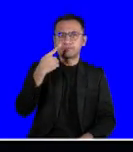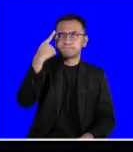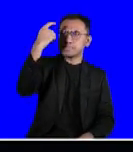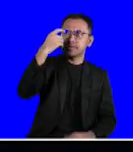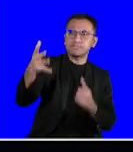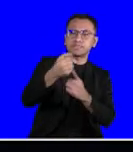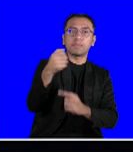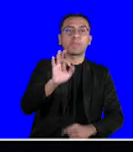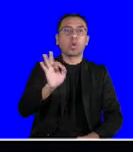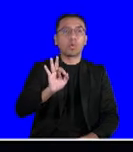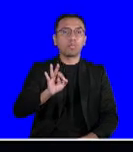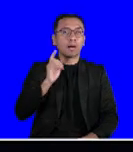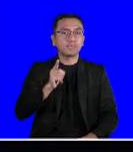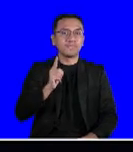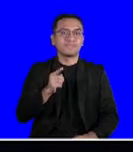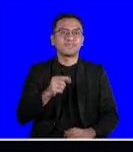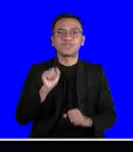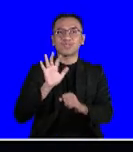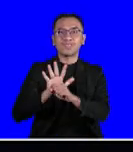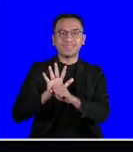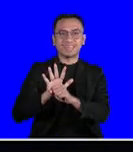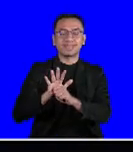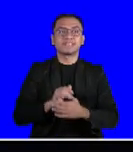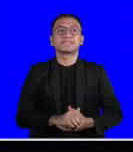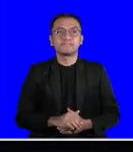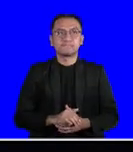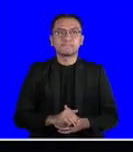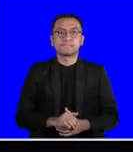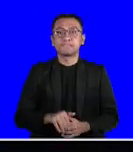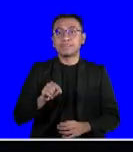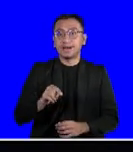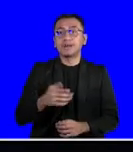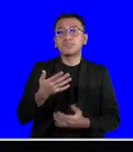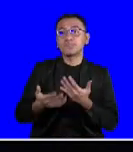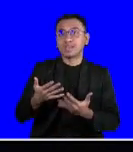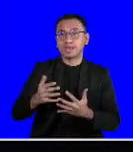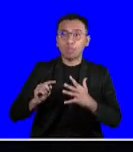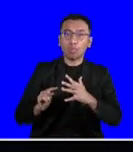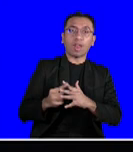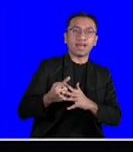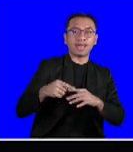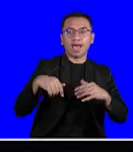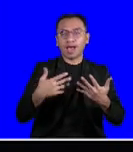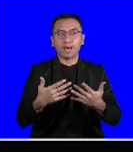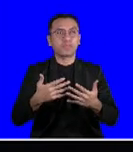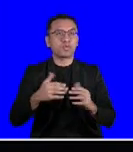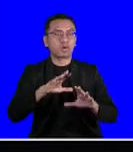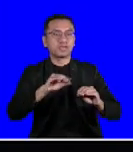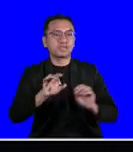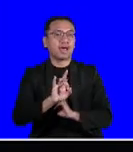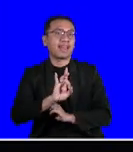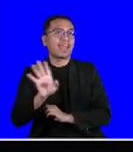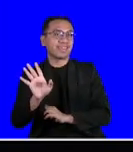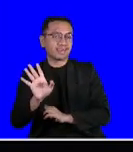2021 akibat pandemi COVID-19. Baik itu untuk memulai atau beralih karir, membangun